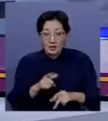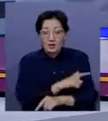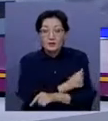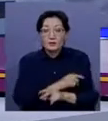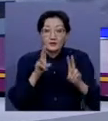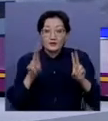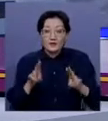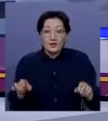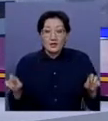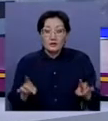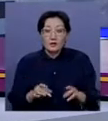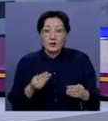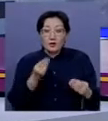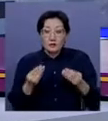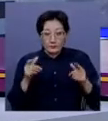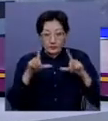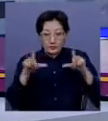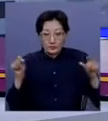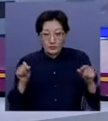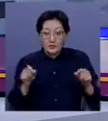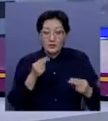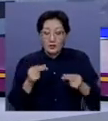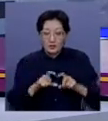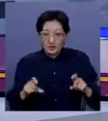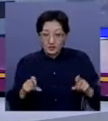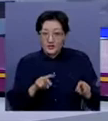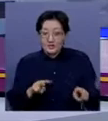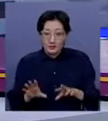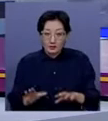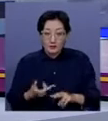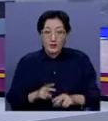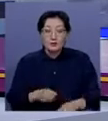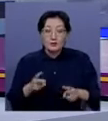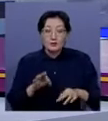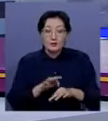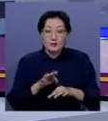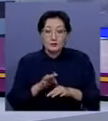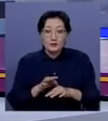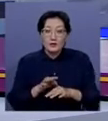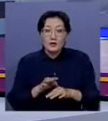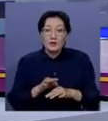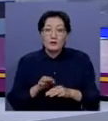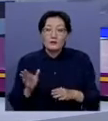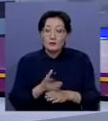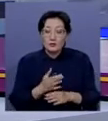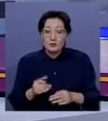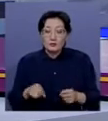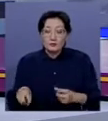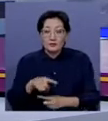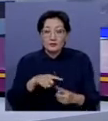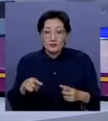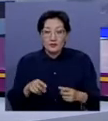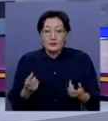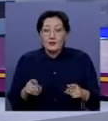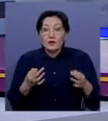Санитарлық ережелер кафе, сұлық салон тіпті азық-түлік дүкенінде де сақталмаған. Қауіпті індеттің беті бері қайтпаса да кәсіпкерлер арқаны